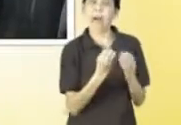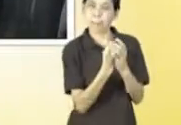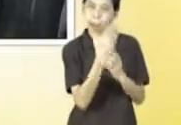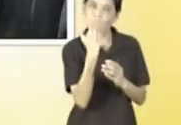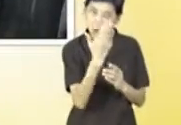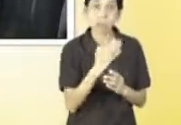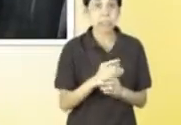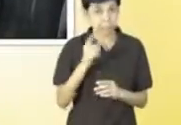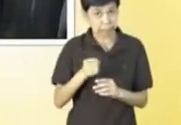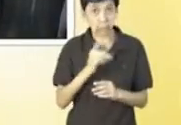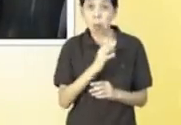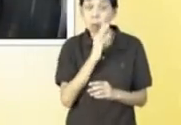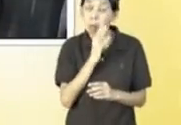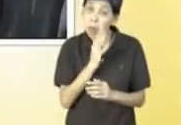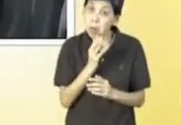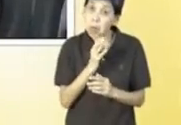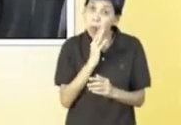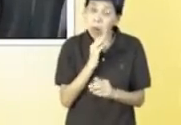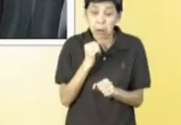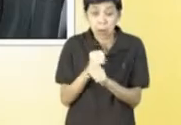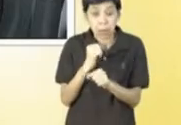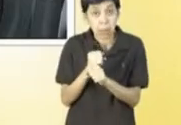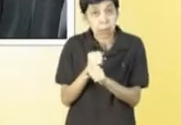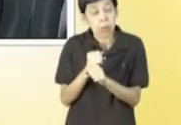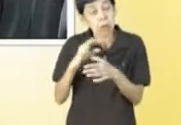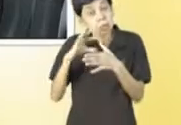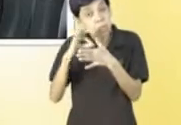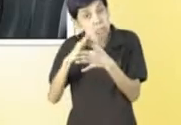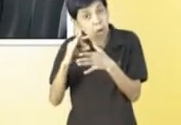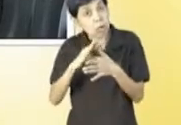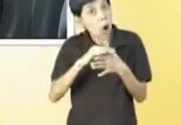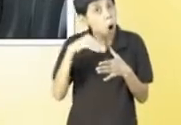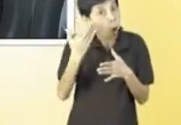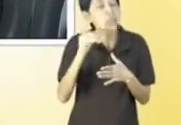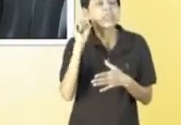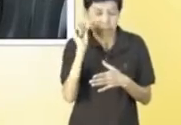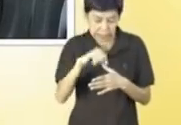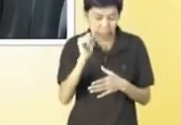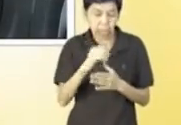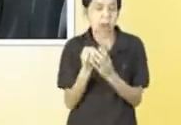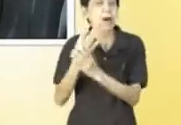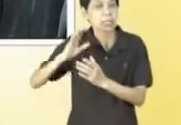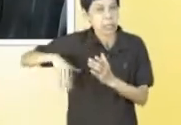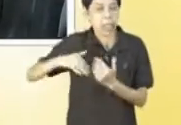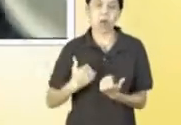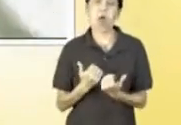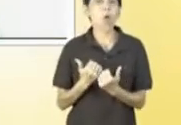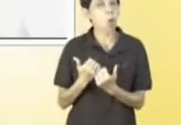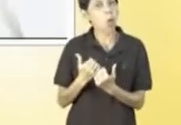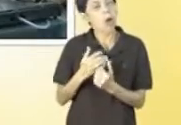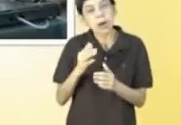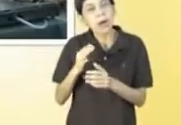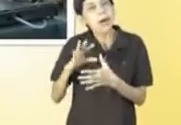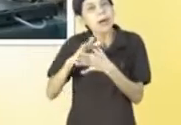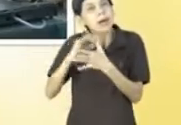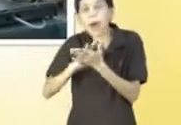อ๋อตามปกตินี่คือถ้าหากว่าทำอาหารที่จากเนื้อสัตว์โดยทั่วไปก็จะใส่เนื้อสัตว์ก่อนใช่ไหมคะ ใส่เนื้อสัตว์ก่อนครับ แต่นี่คือเนื้อสัตว์เราสุกแล้ว